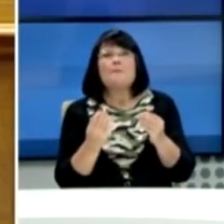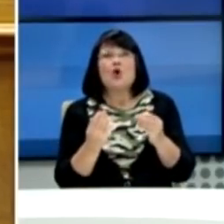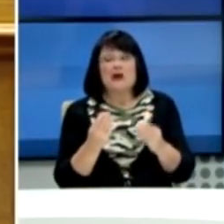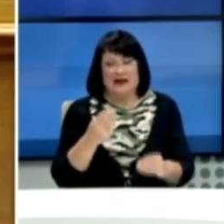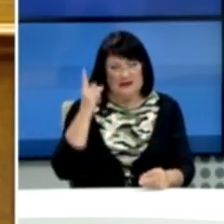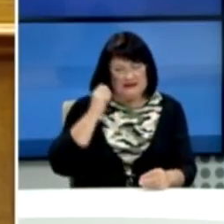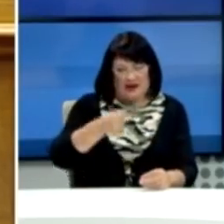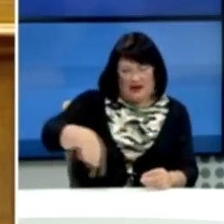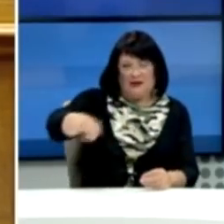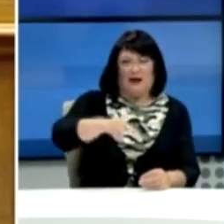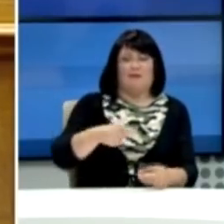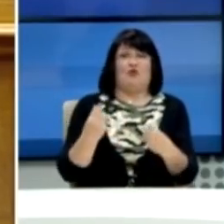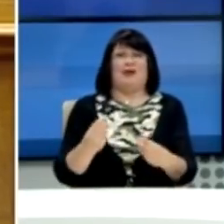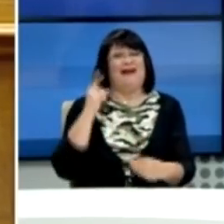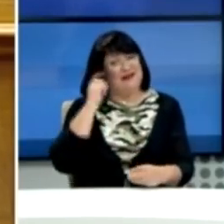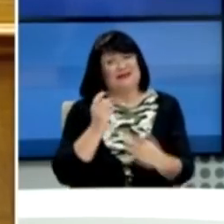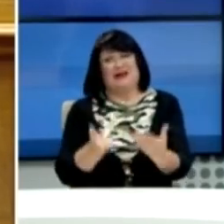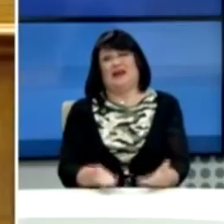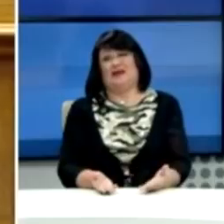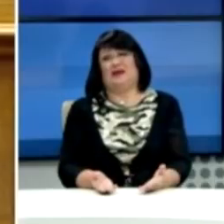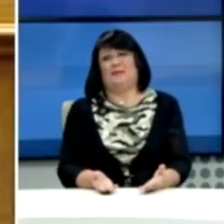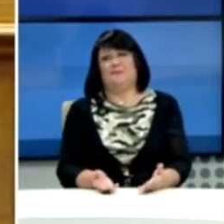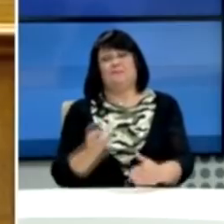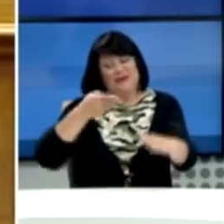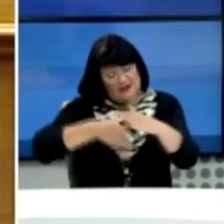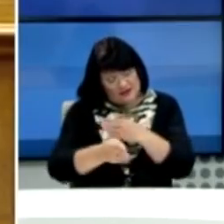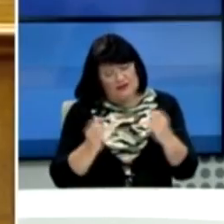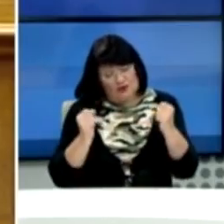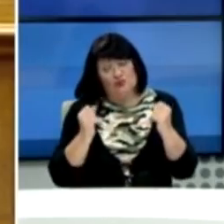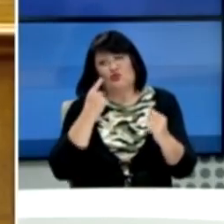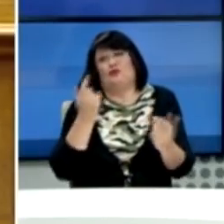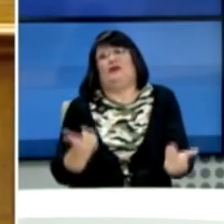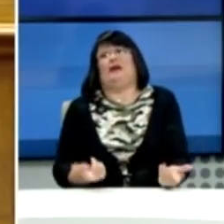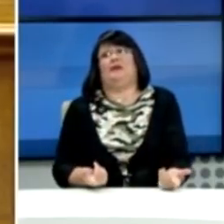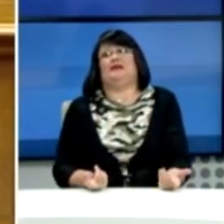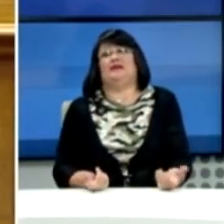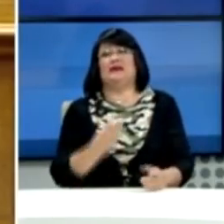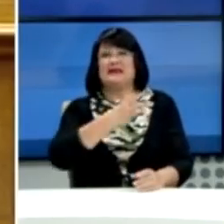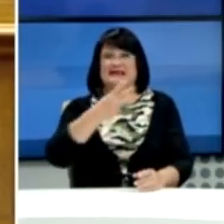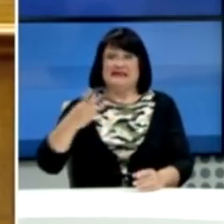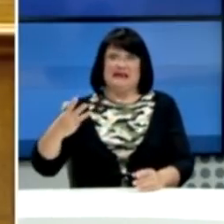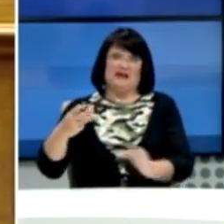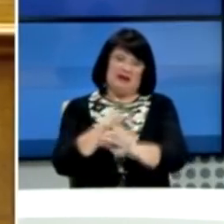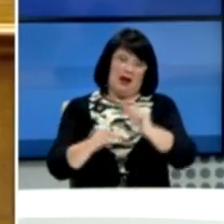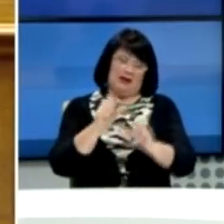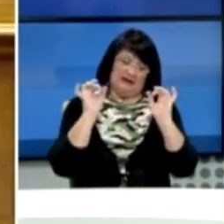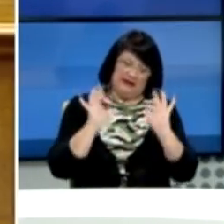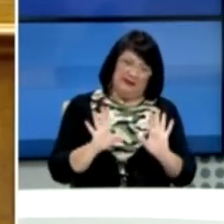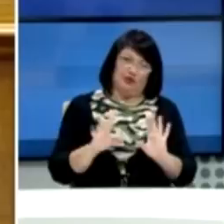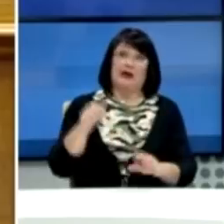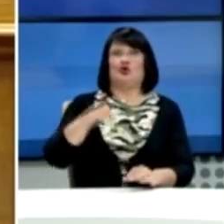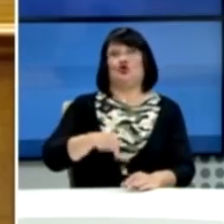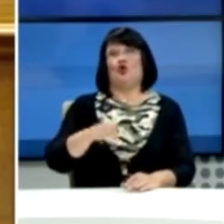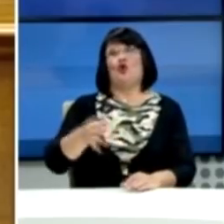μέσα, ξέρουν πολύ καλά και ζουν αυτή την κατάσταση. Που ούτε ο ΣΥΡΙΖΑ βέβαια άλλαξε, ο οποίος